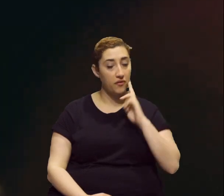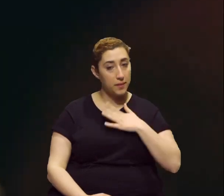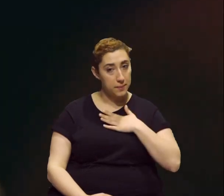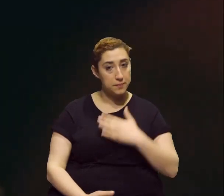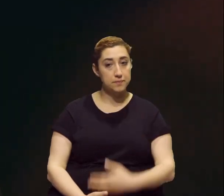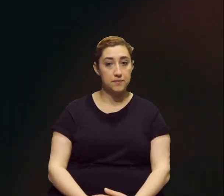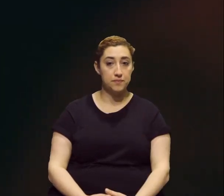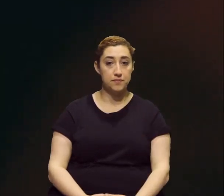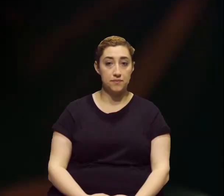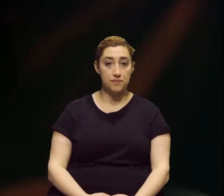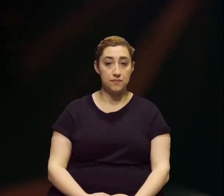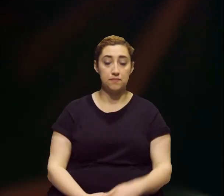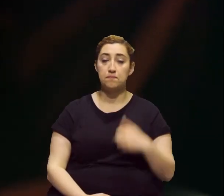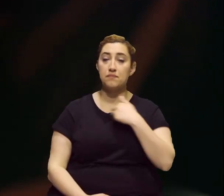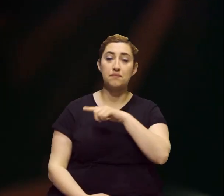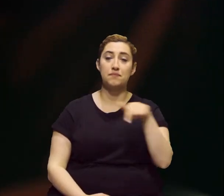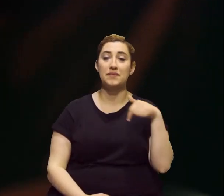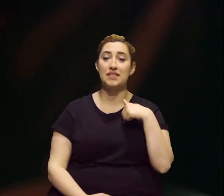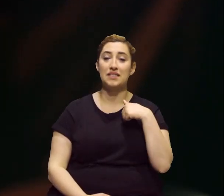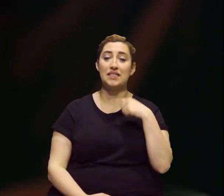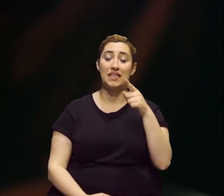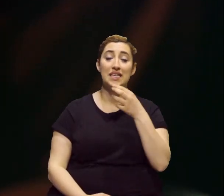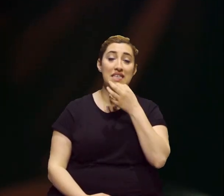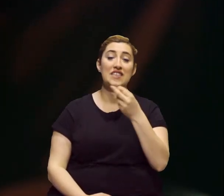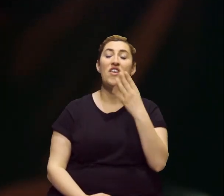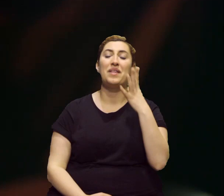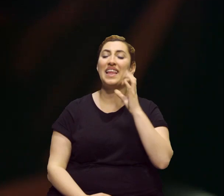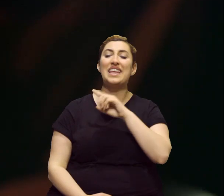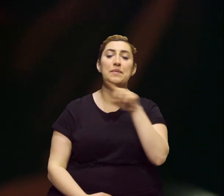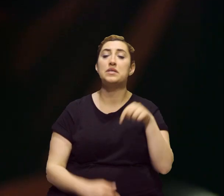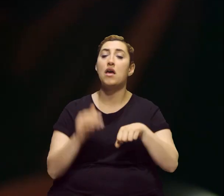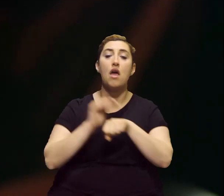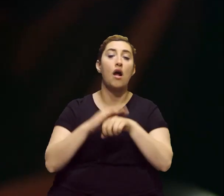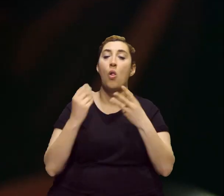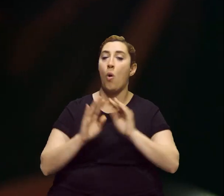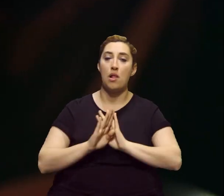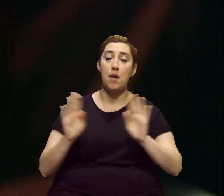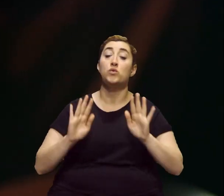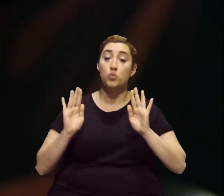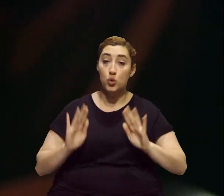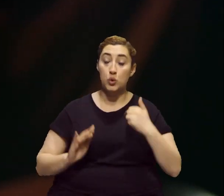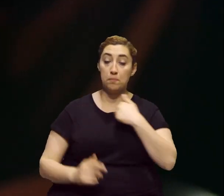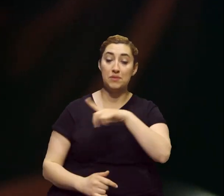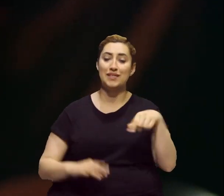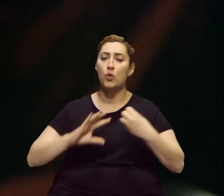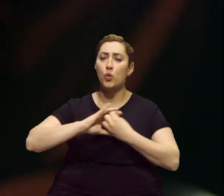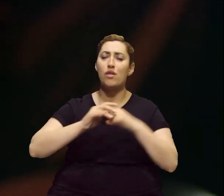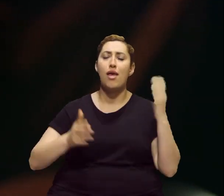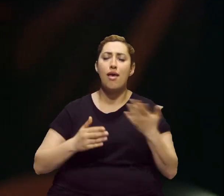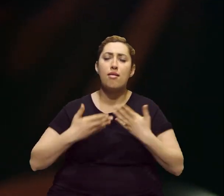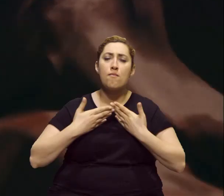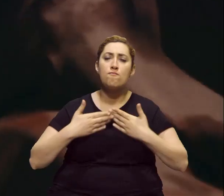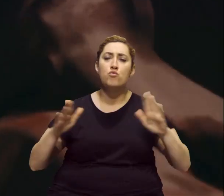Efendim? Biz müsaade etmedikçe kimse yakalanamaz. Çünkü biz dünyanın